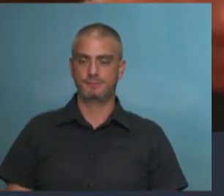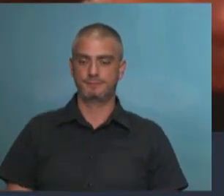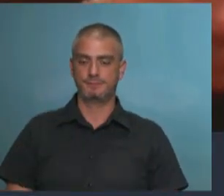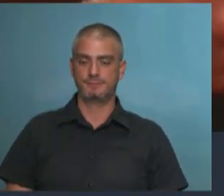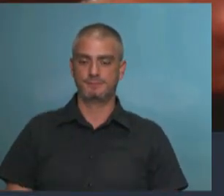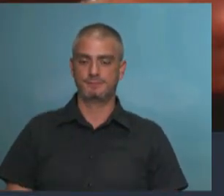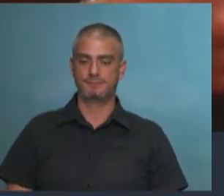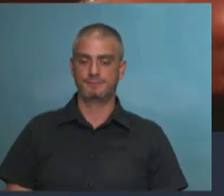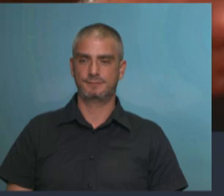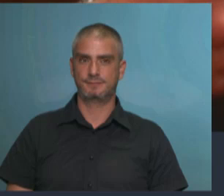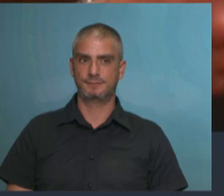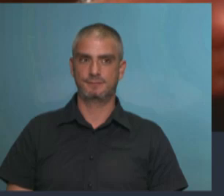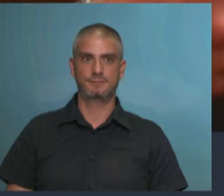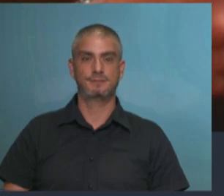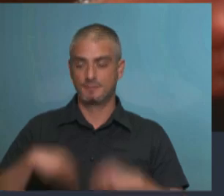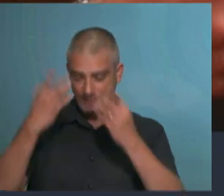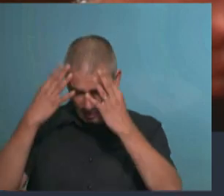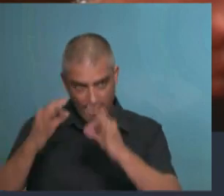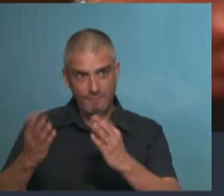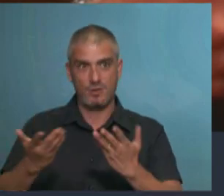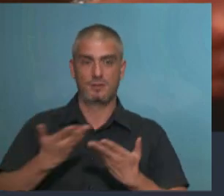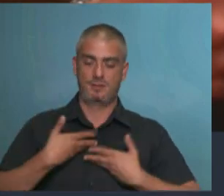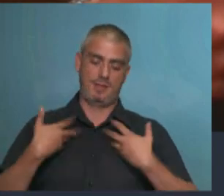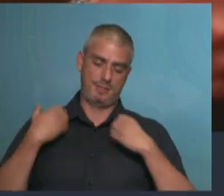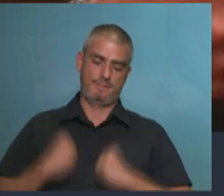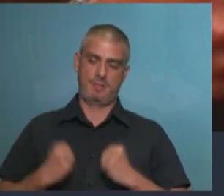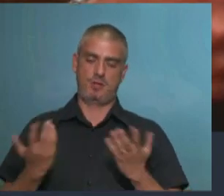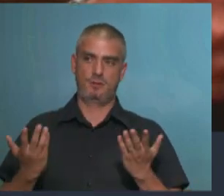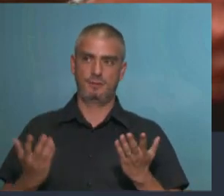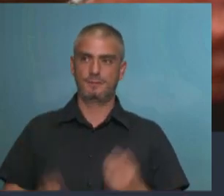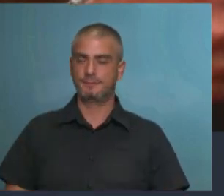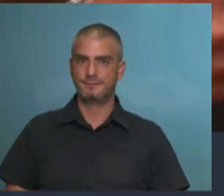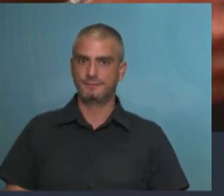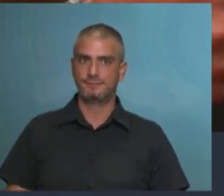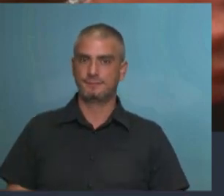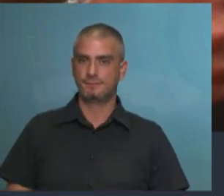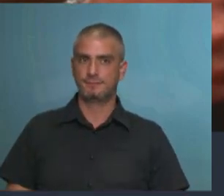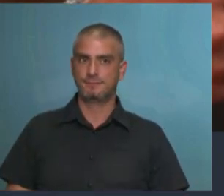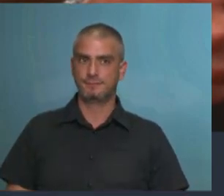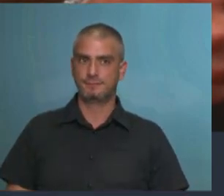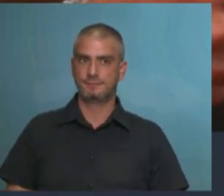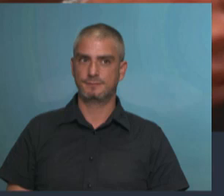לבין ביטחון. תן לו כבוד, תקבל ביטחון. תן לפלסטינאים כבוד ואנחנו נקבל ביטחון.